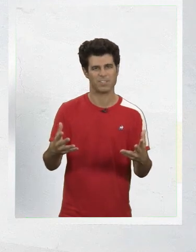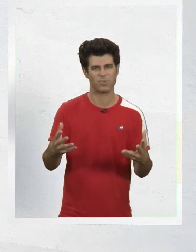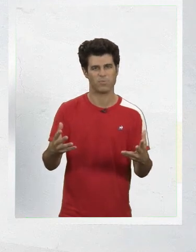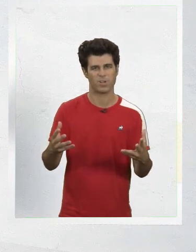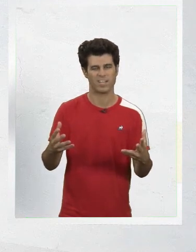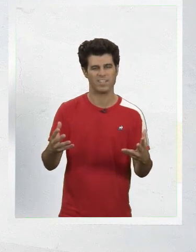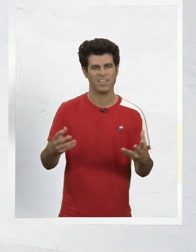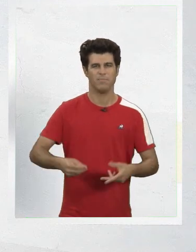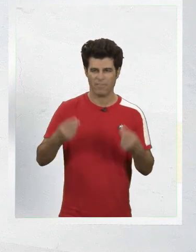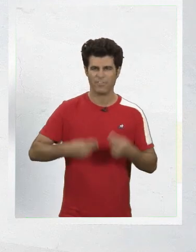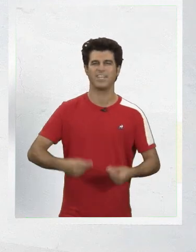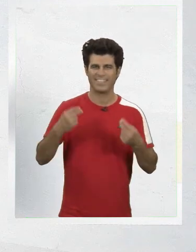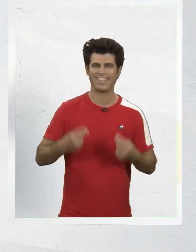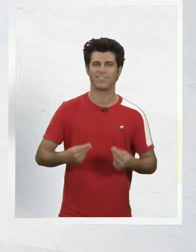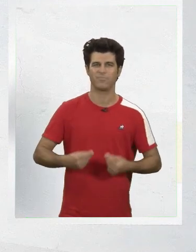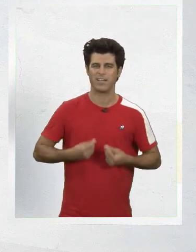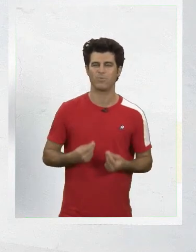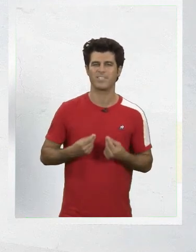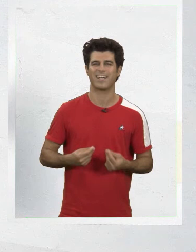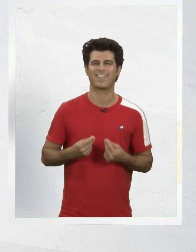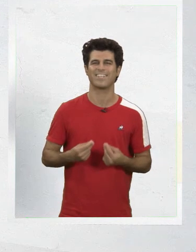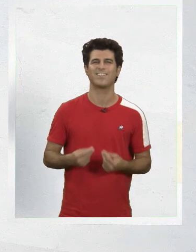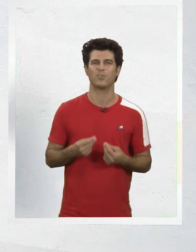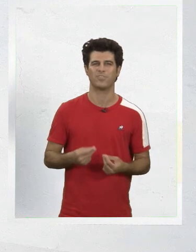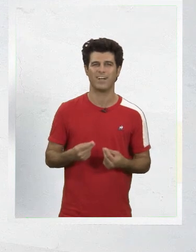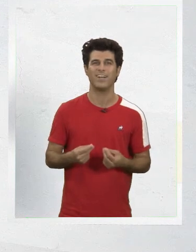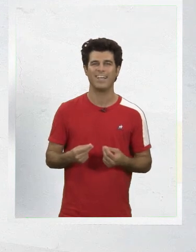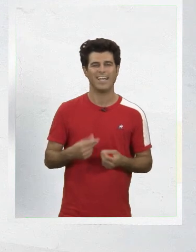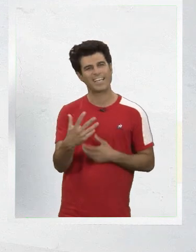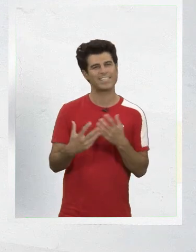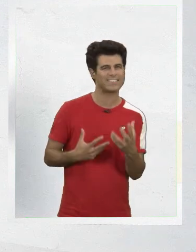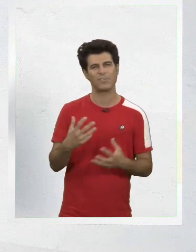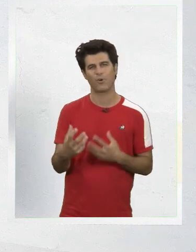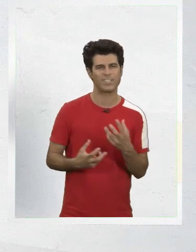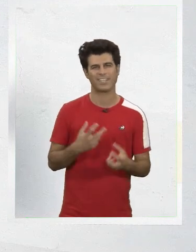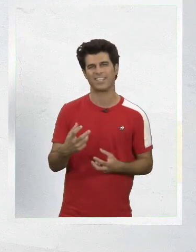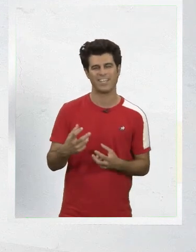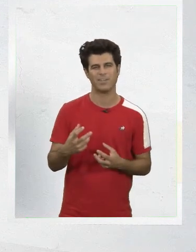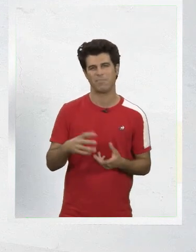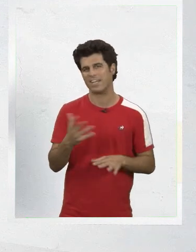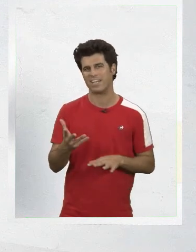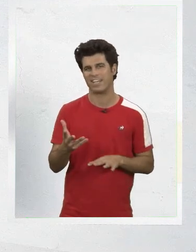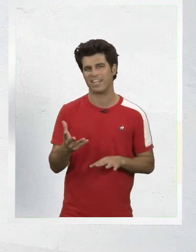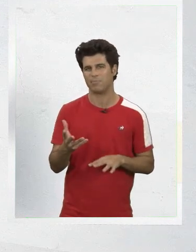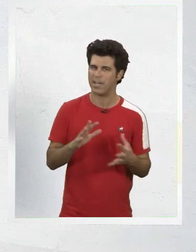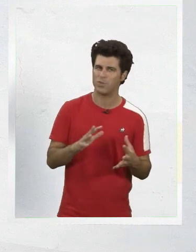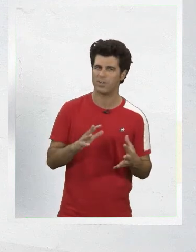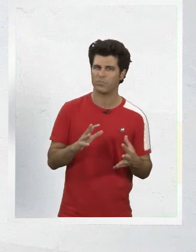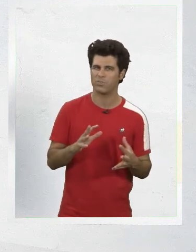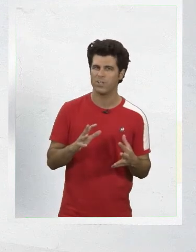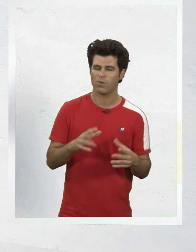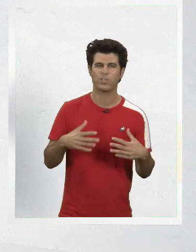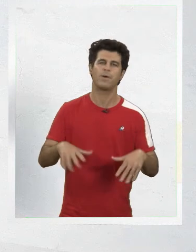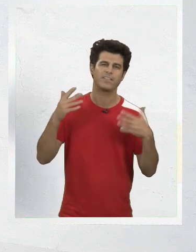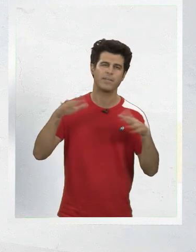שם בדיור המוגן מבין היטב מהי מוזיקה קלאסית טובה. איך ידעת לבחור את הקטעים, מה לנגן, מה הם